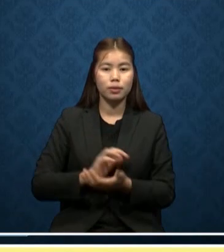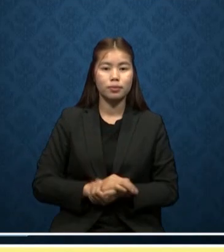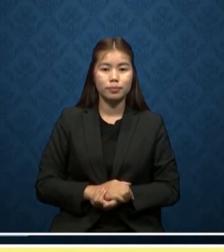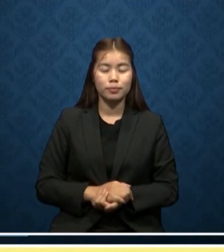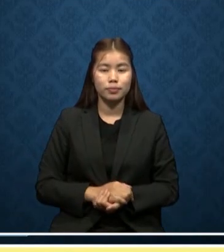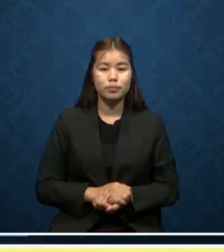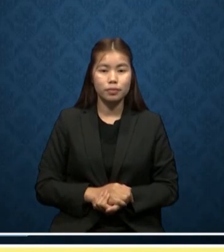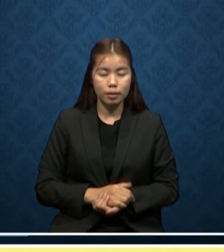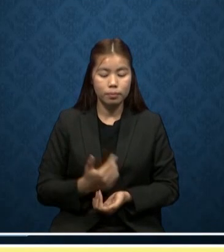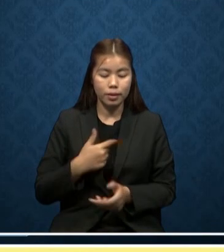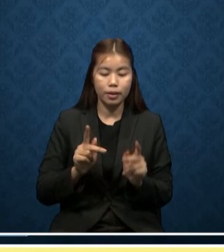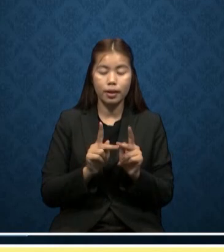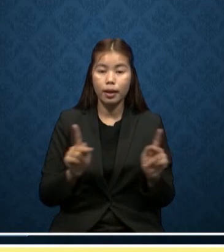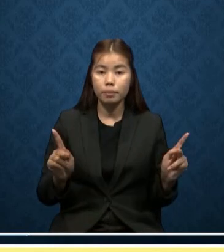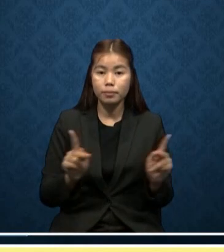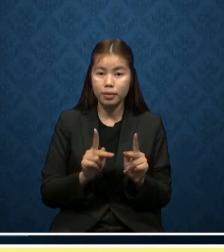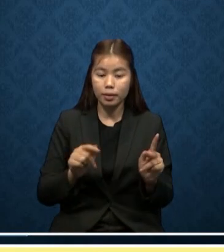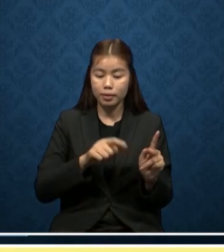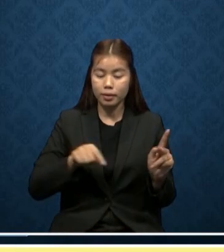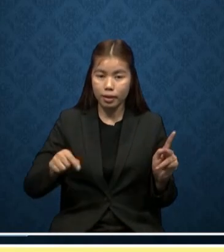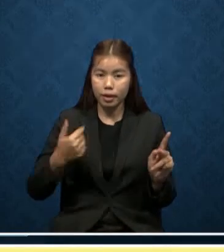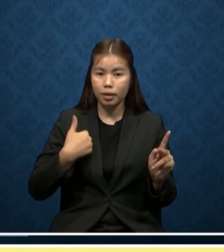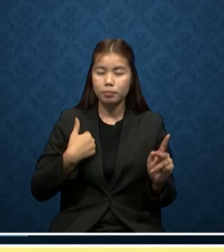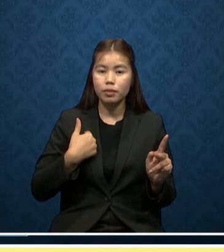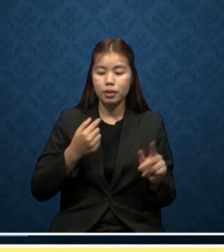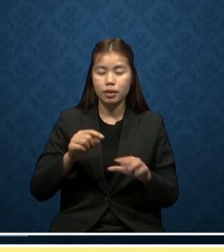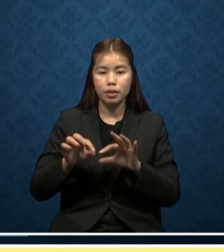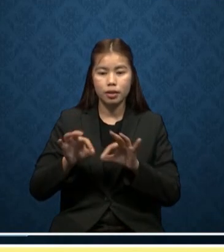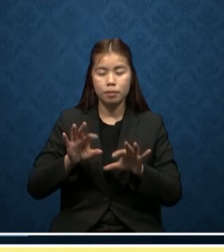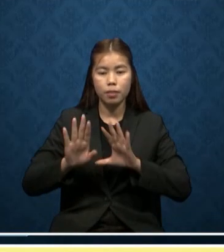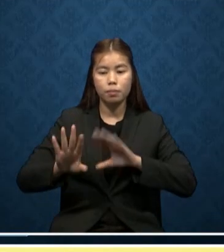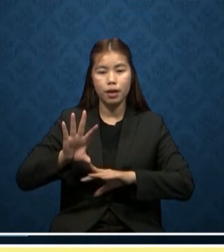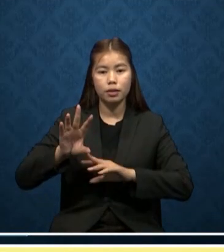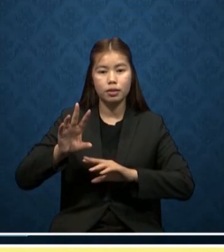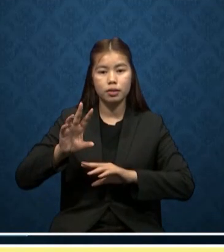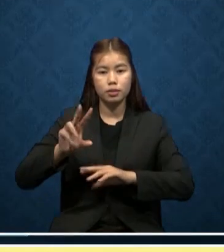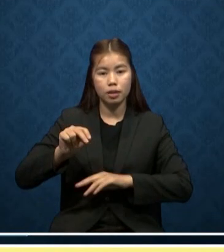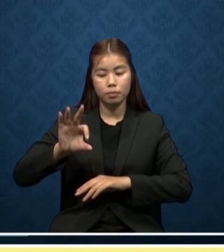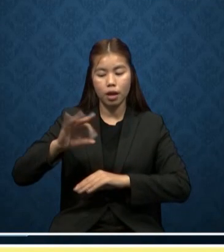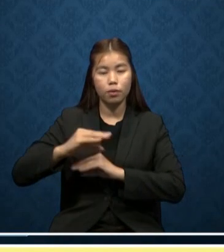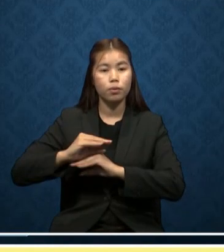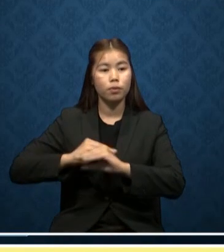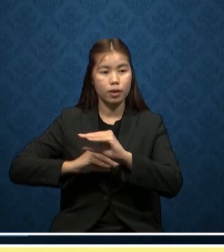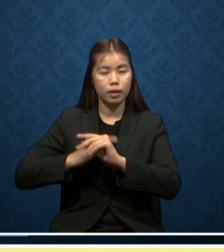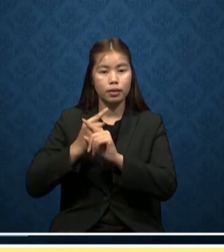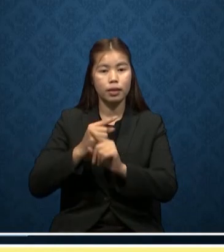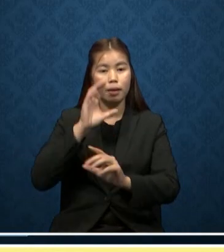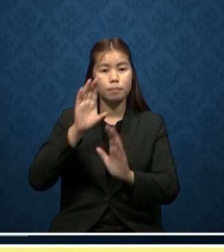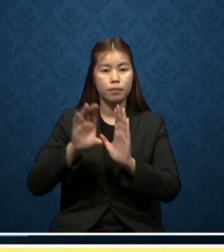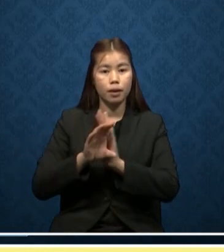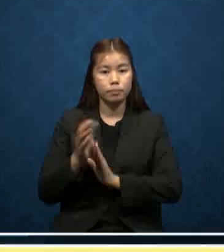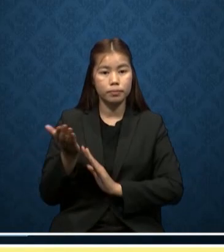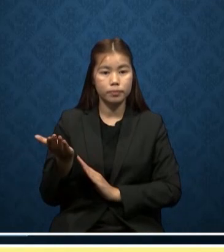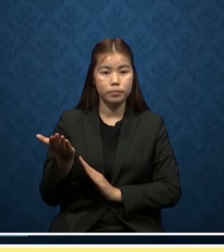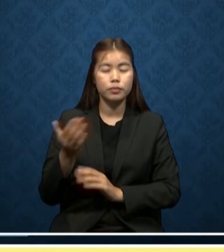กรรมาธิการนะครับเราก็เลือกติดตามจำนวน 39โครงการตามภาพนะครับผลการดำเนิน